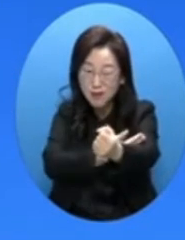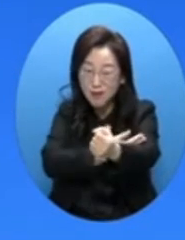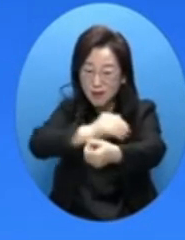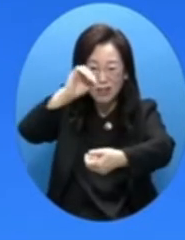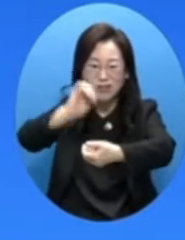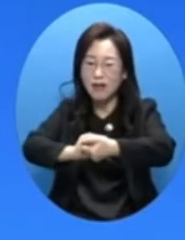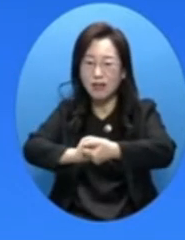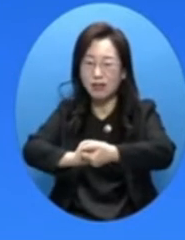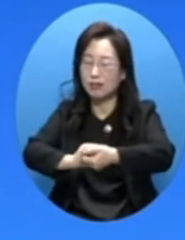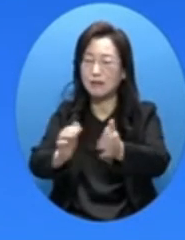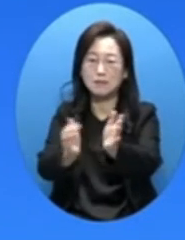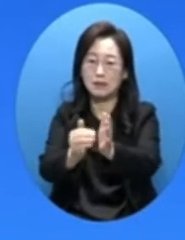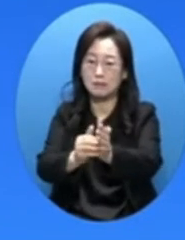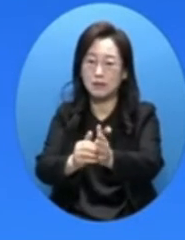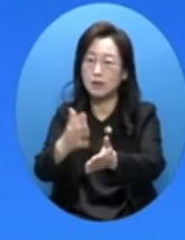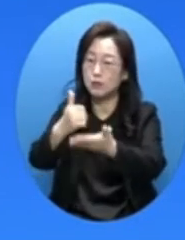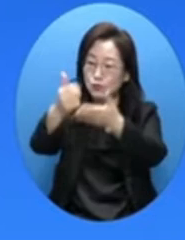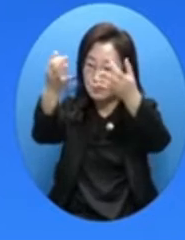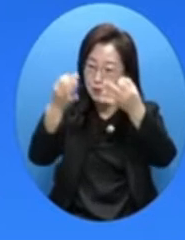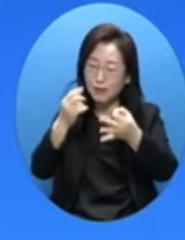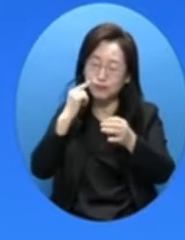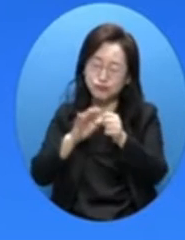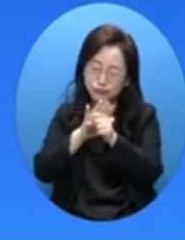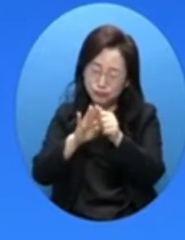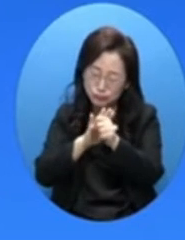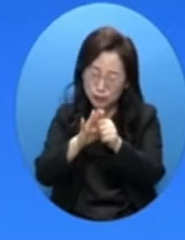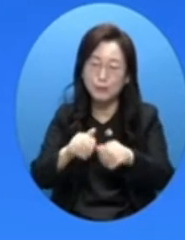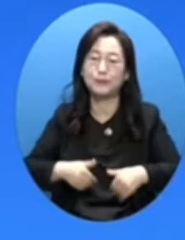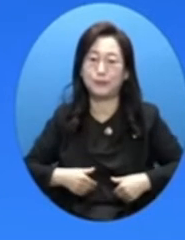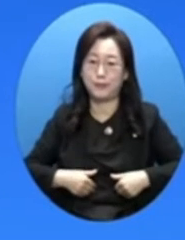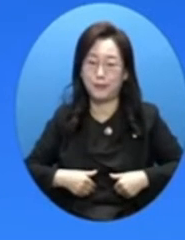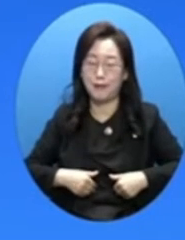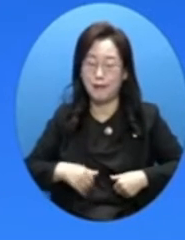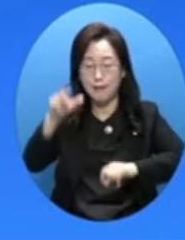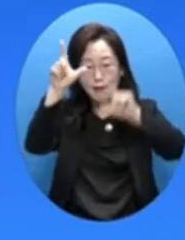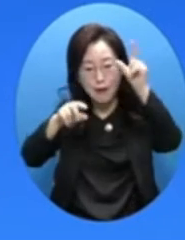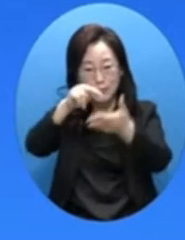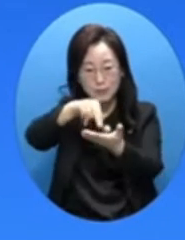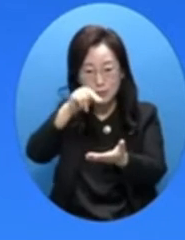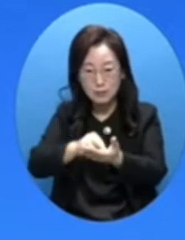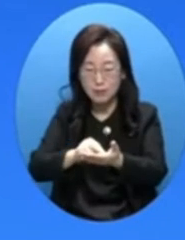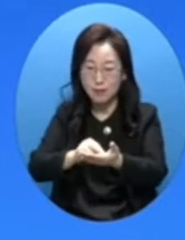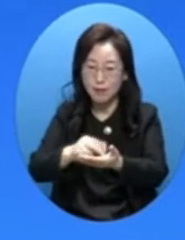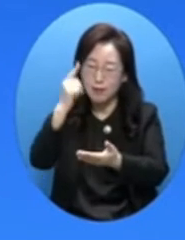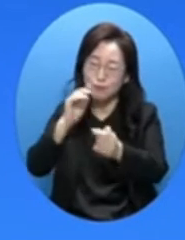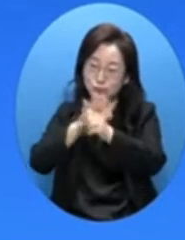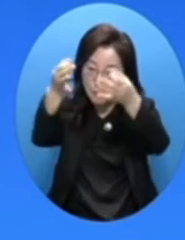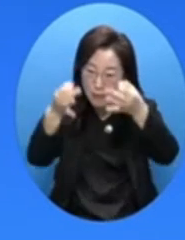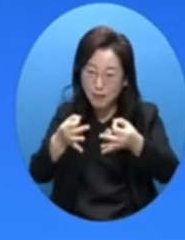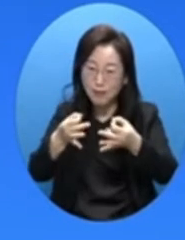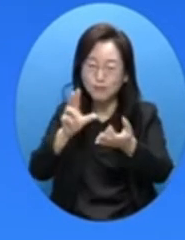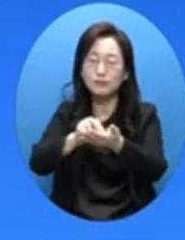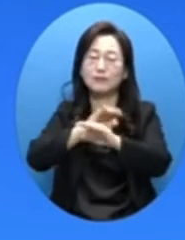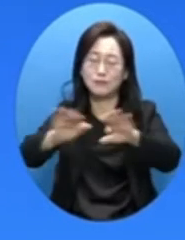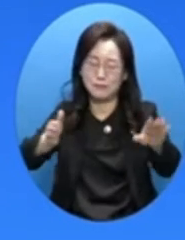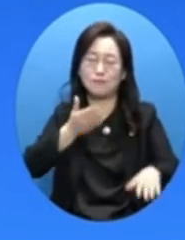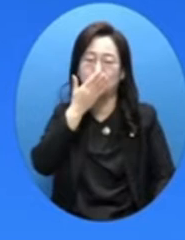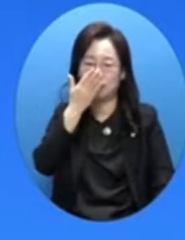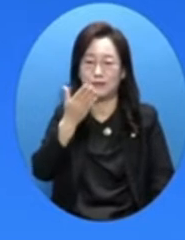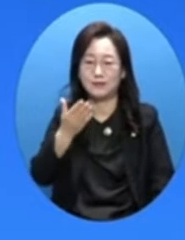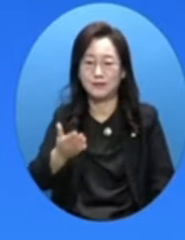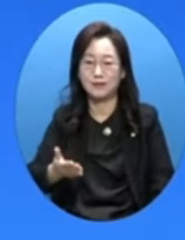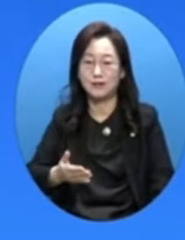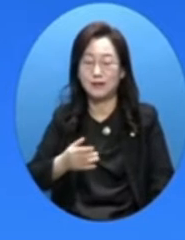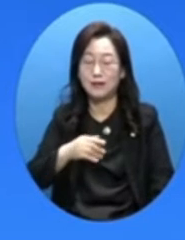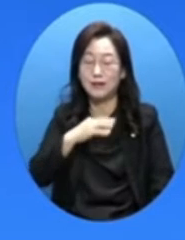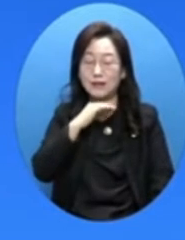있습니다. 주님이 나를 불쌍히 보셔야 되는 것입니다. 주님이 내 형편과 처절하시고 나를 불쌍히 보실 때 문제가 해결되는 것입니다.